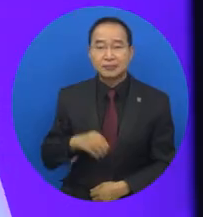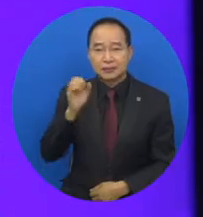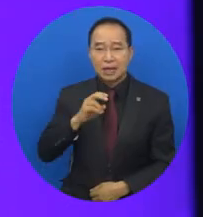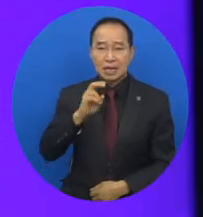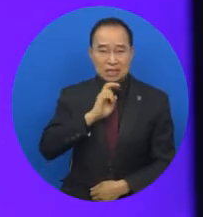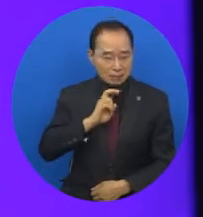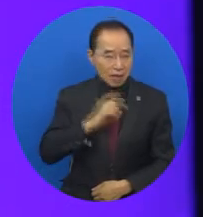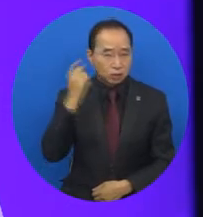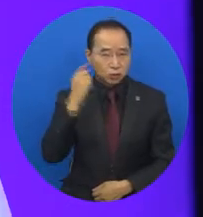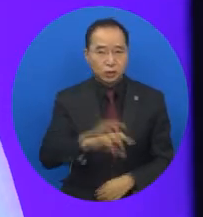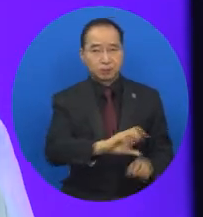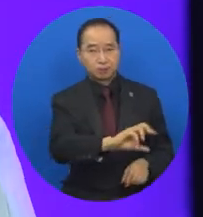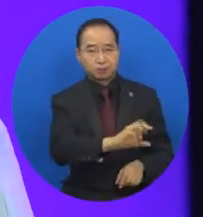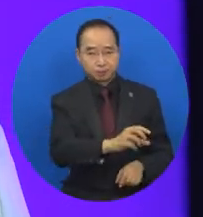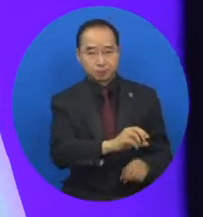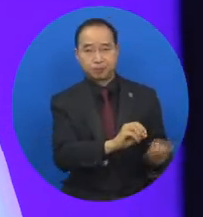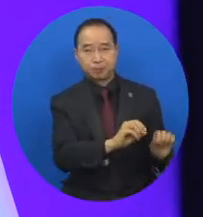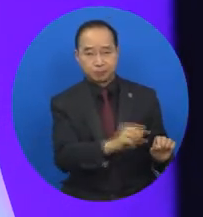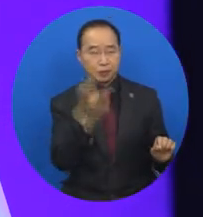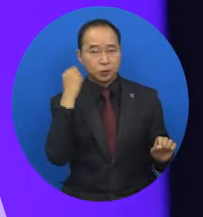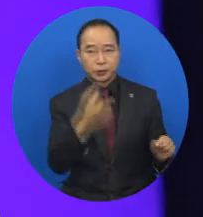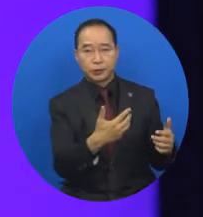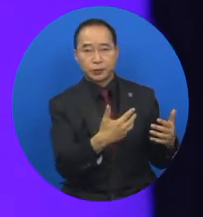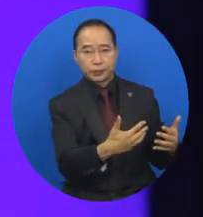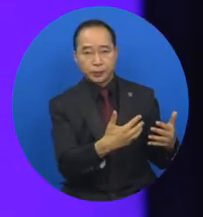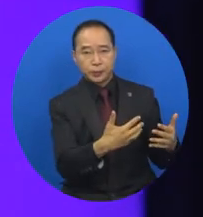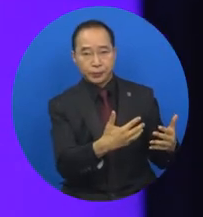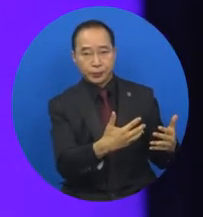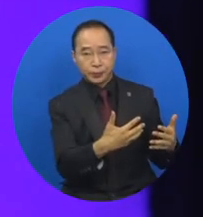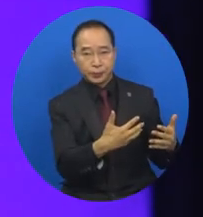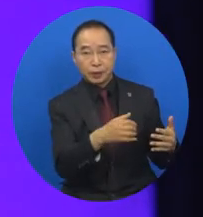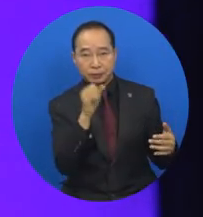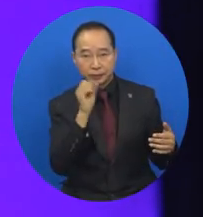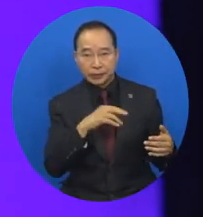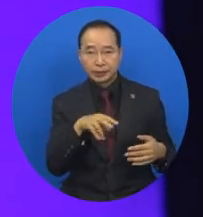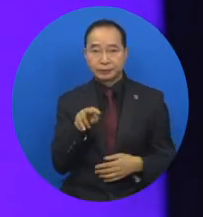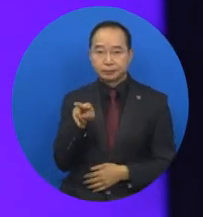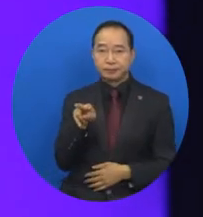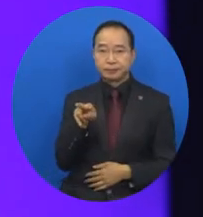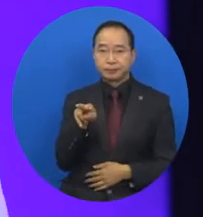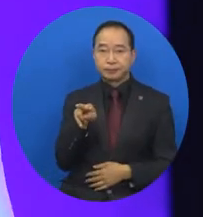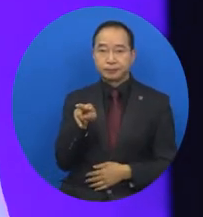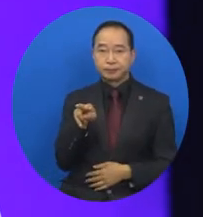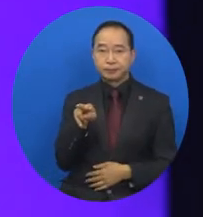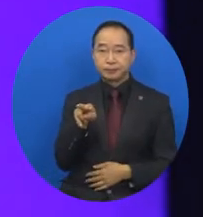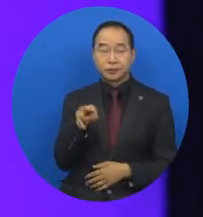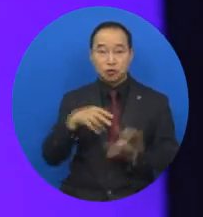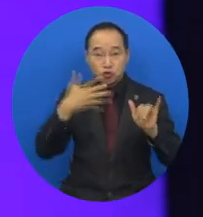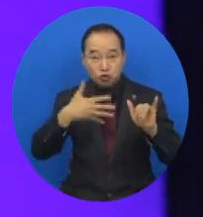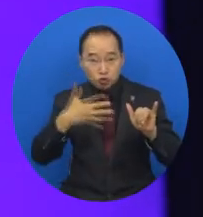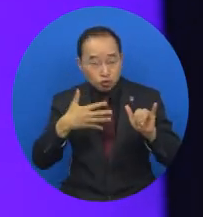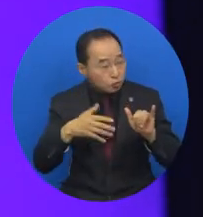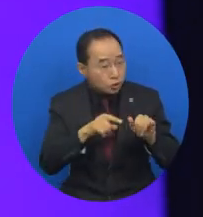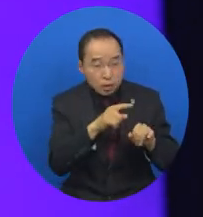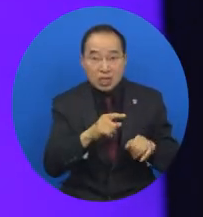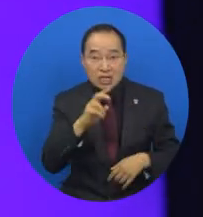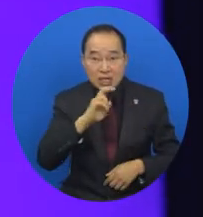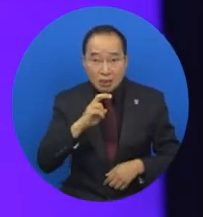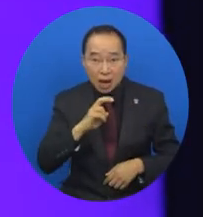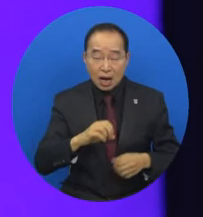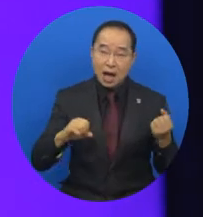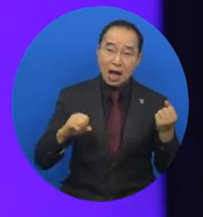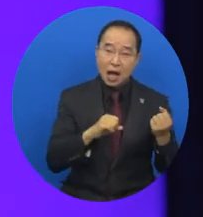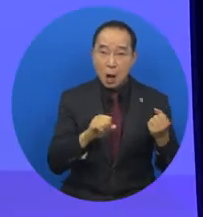음악을 틀고 바라봐 주는 것이었습니다. 그래서 저는 아무것도 하지 않고 유튜브에서 그냥 클래식 음악을